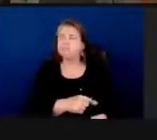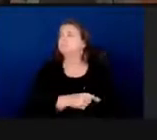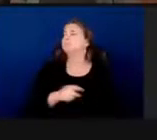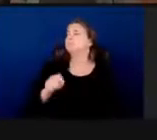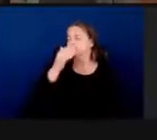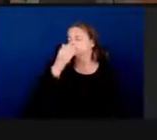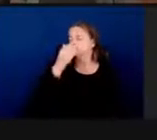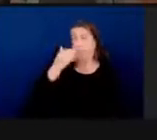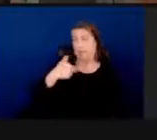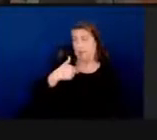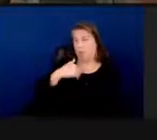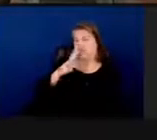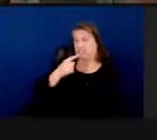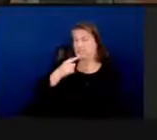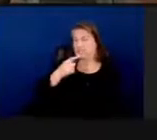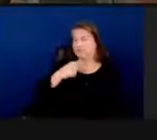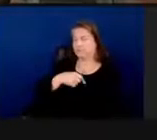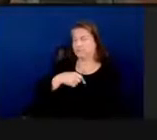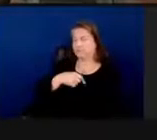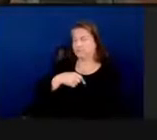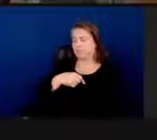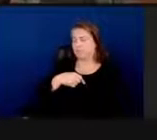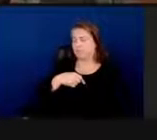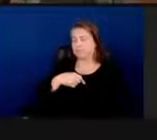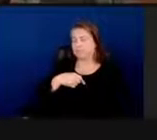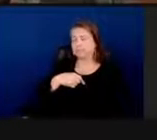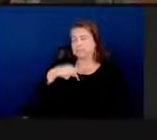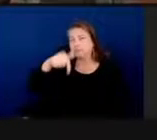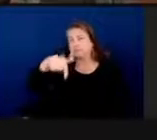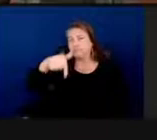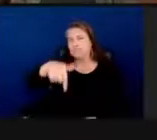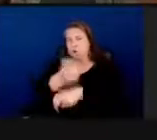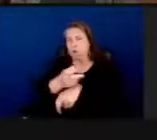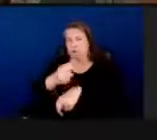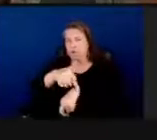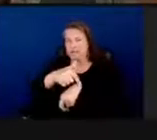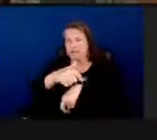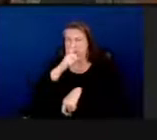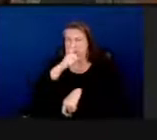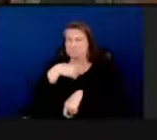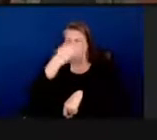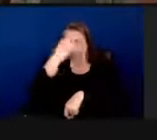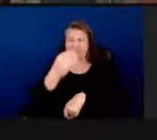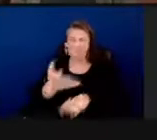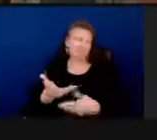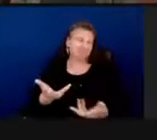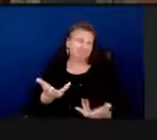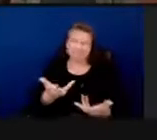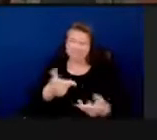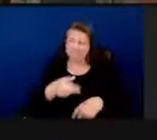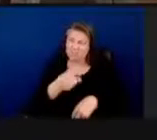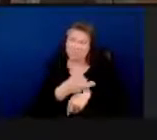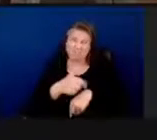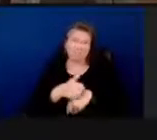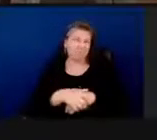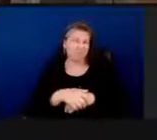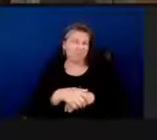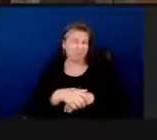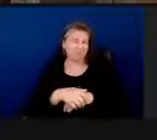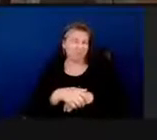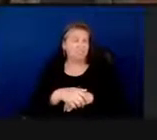zinahusishwa ili waweze kuamua iwapo wataendelea na programu zao za kawaida au wataendelea na programu hii ya